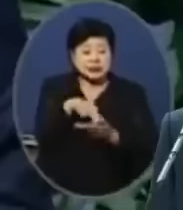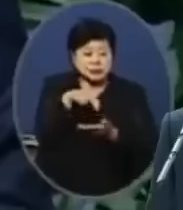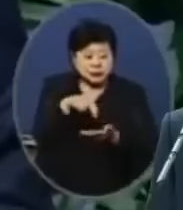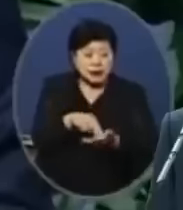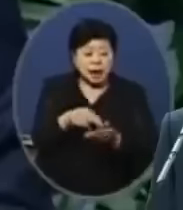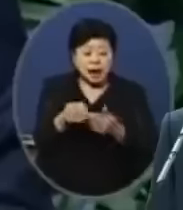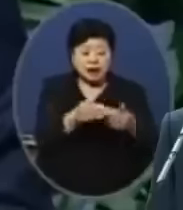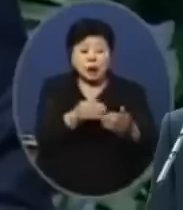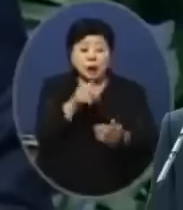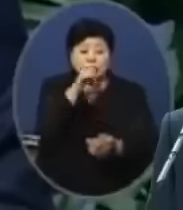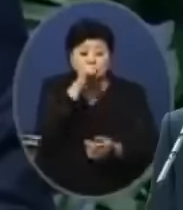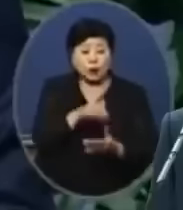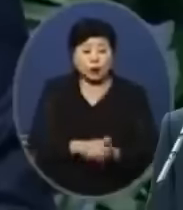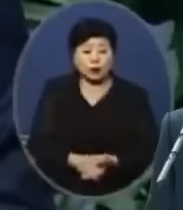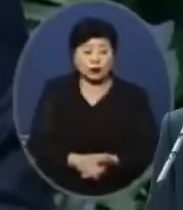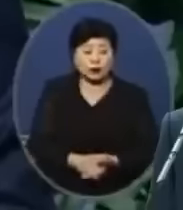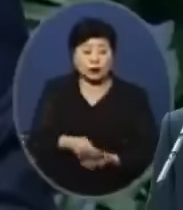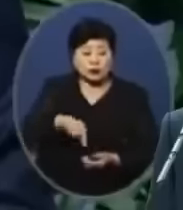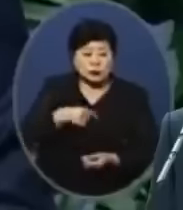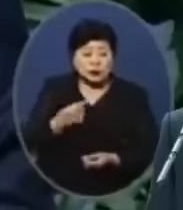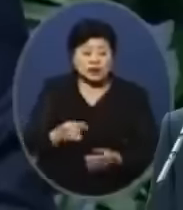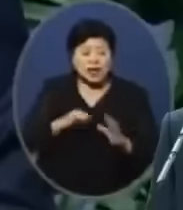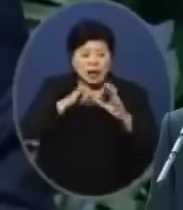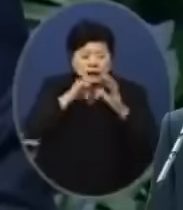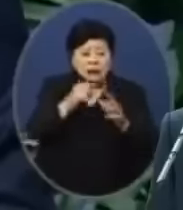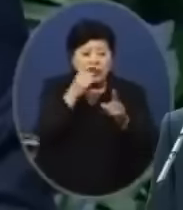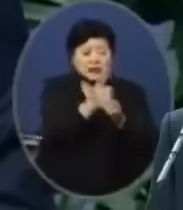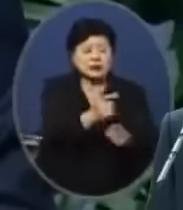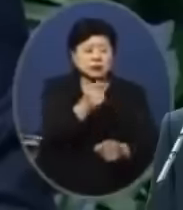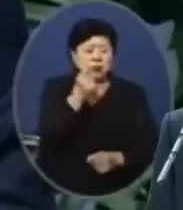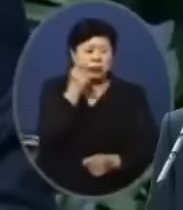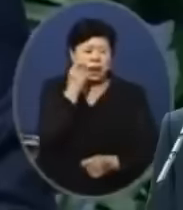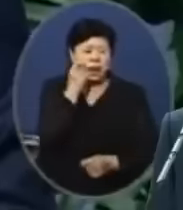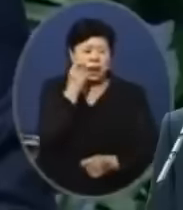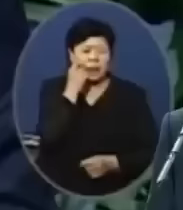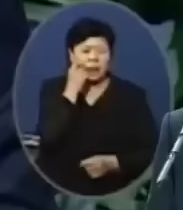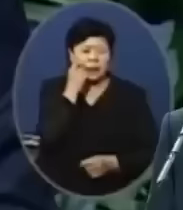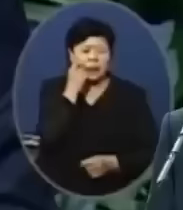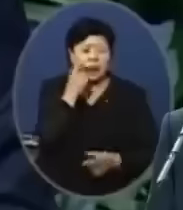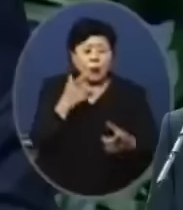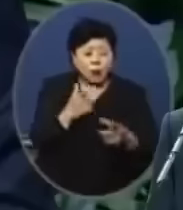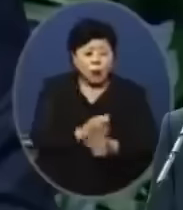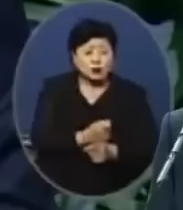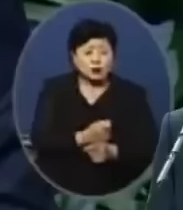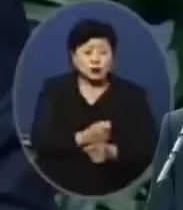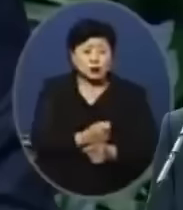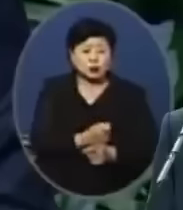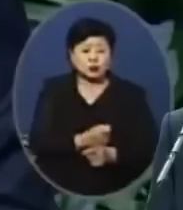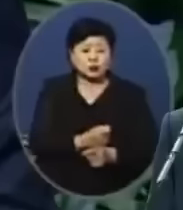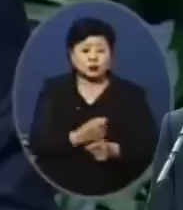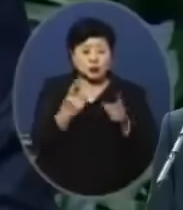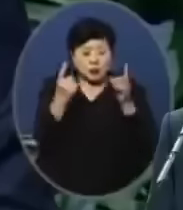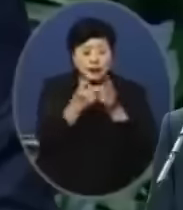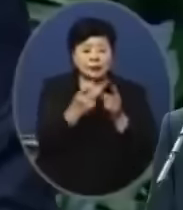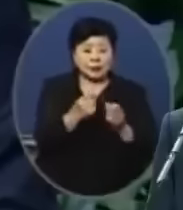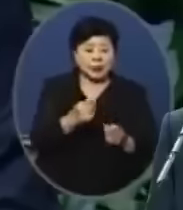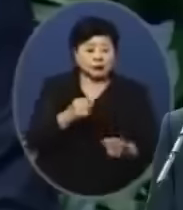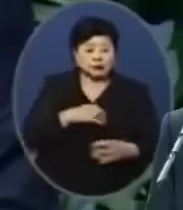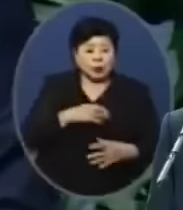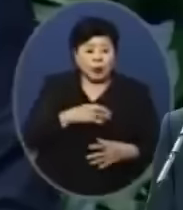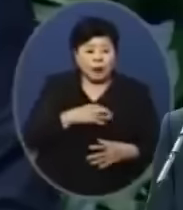언제나 체험하게 되는 것입니다. 자기가 세상에서 이기지 못할 원수에 부딪히다고 생각하면 굉장히